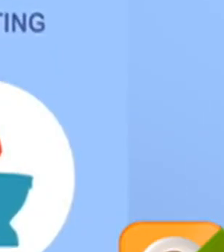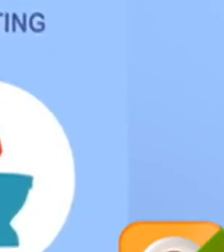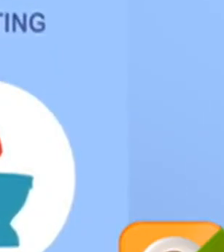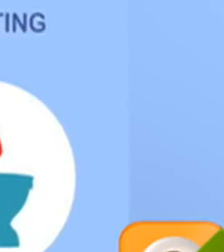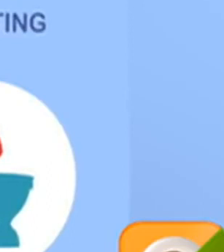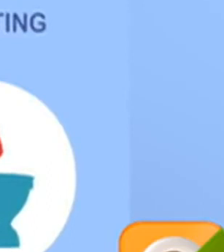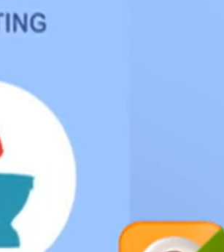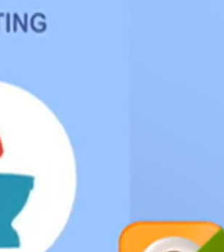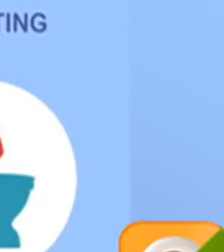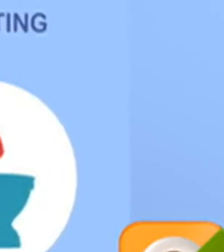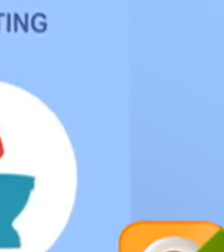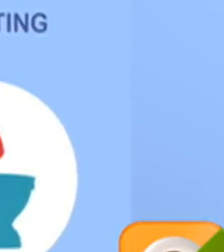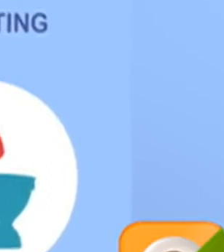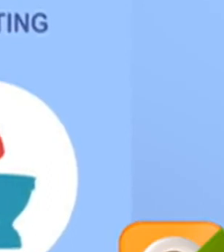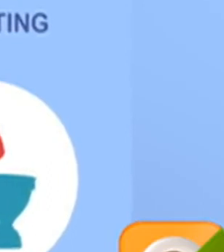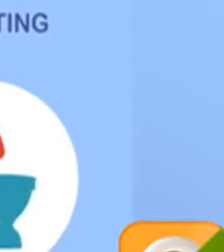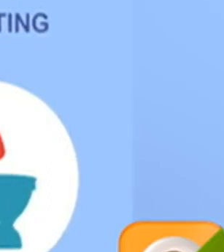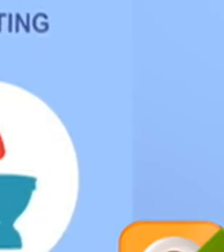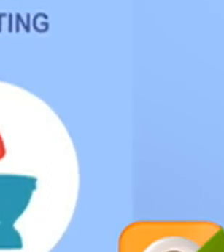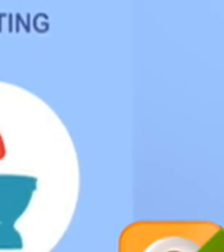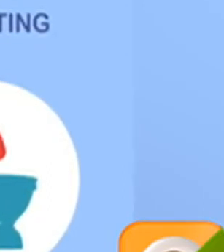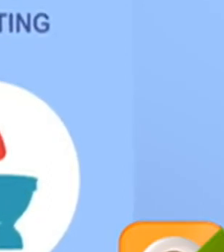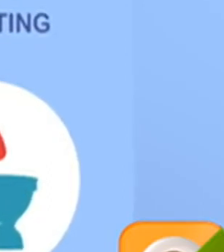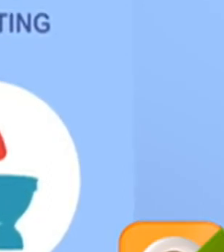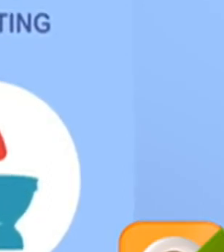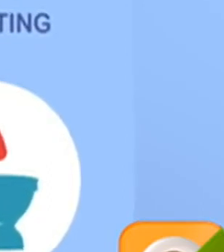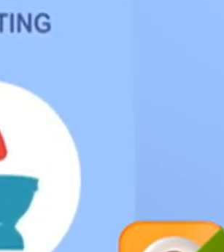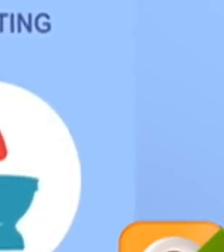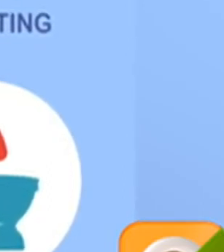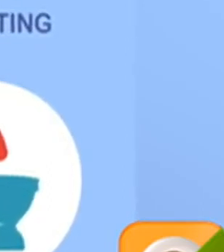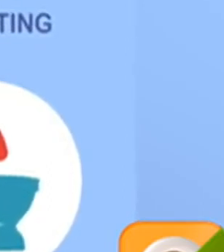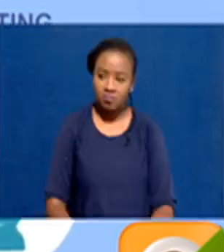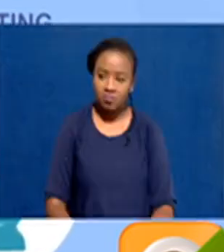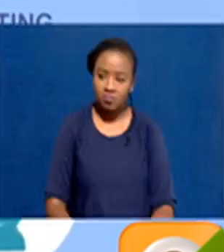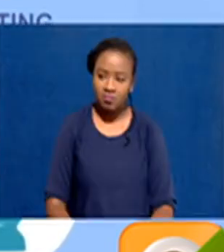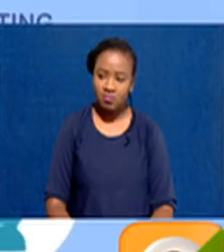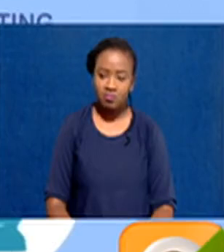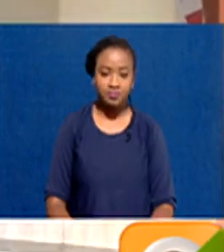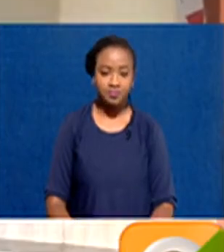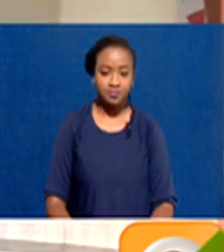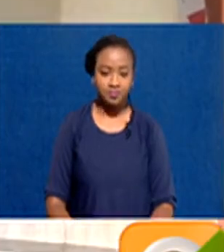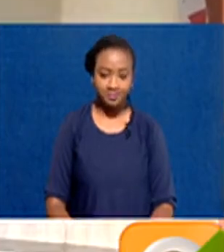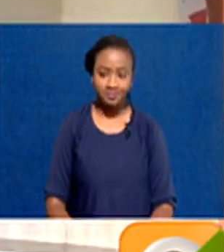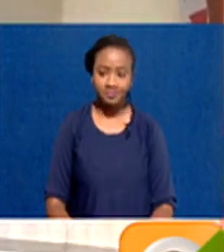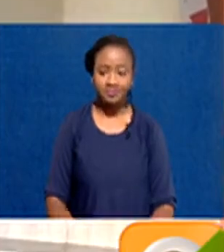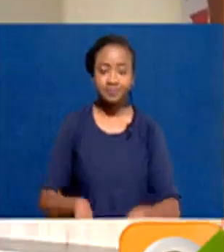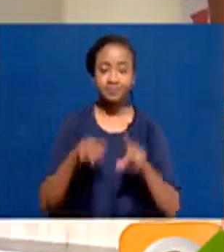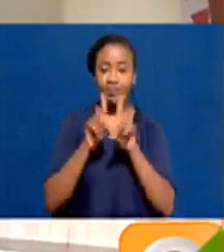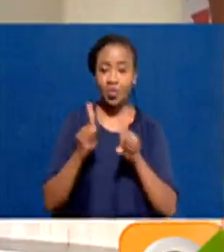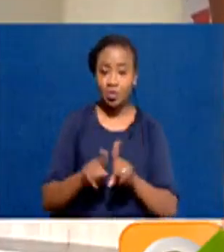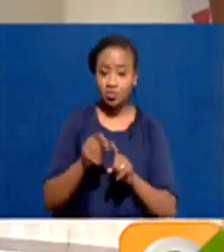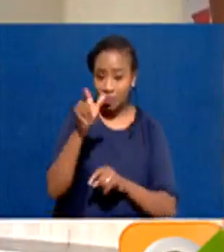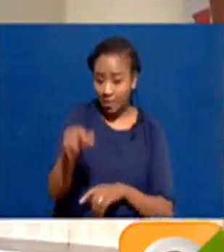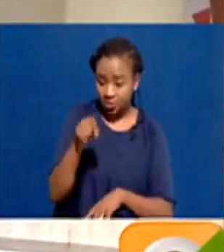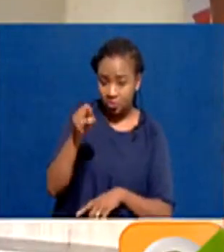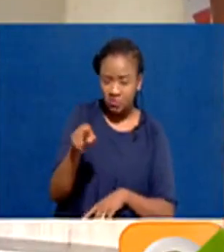ya kupitisha mkojo mara nyingi na rangi ya mkojo huo kuwa nyekundu au manjano kupita kiasi. Hata hivyo, mtu